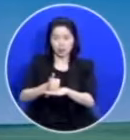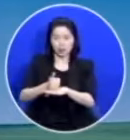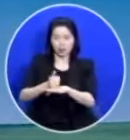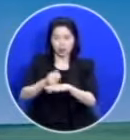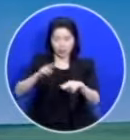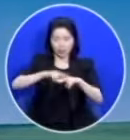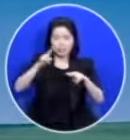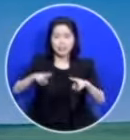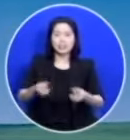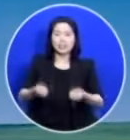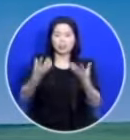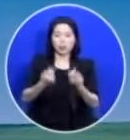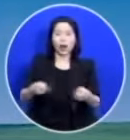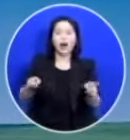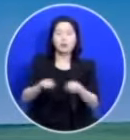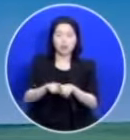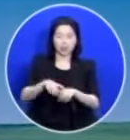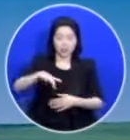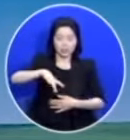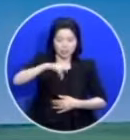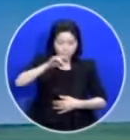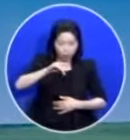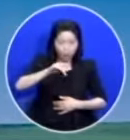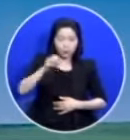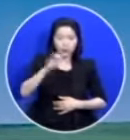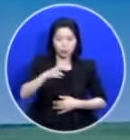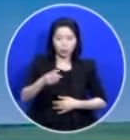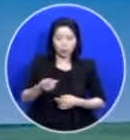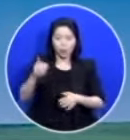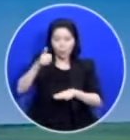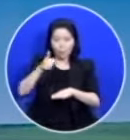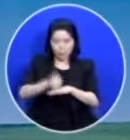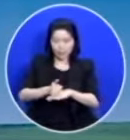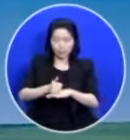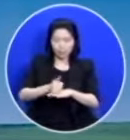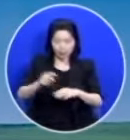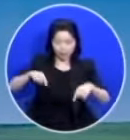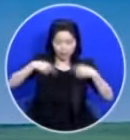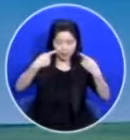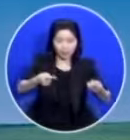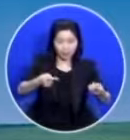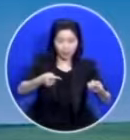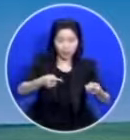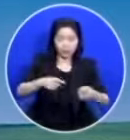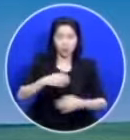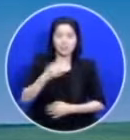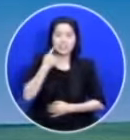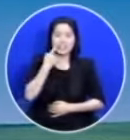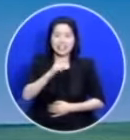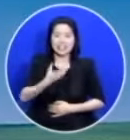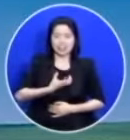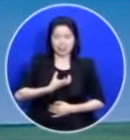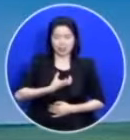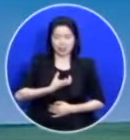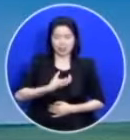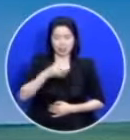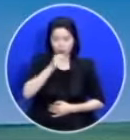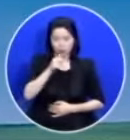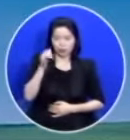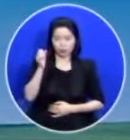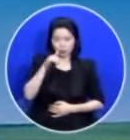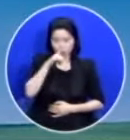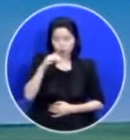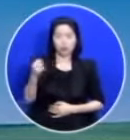거예요 처음이자 마지막인 올림픽에 나가서 그가 금메달을 땄습니다 우리 한 선수 얘기만 더 들어